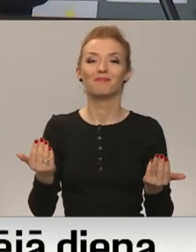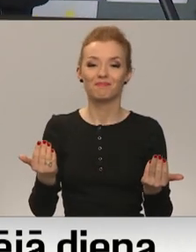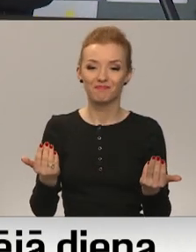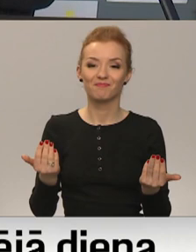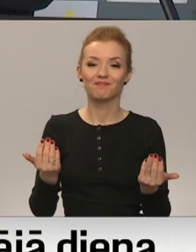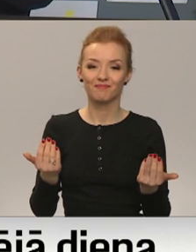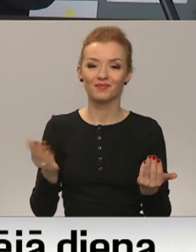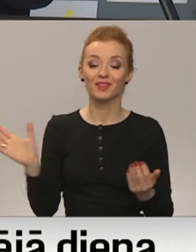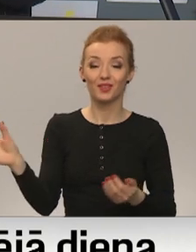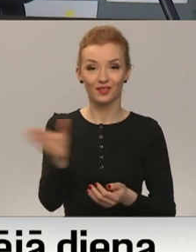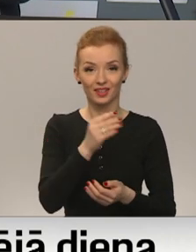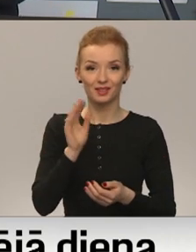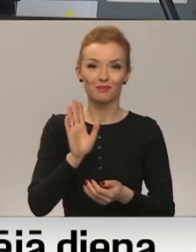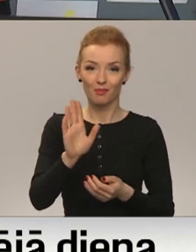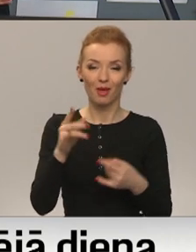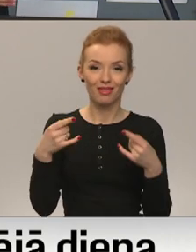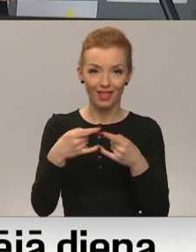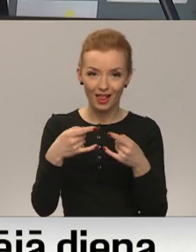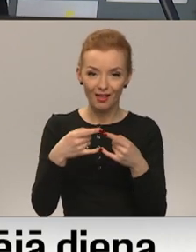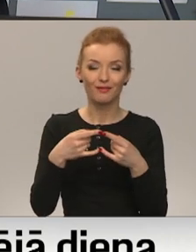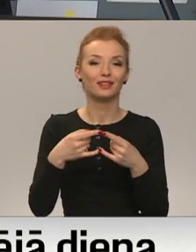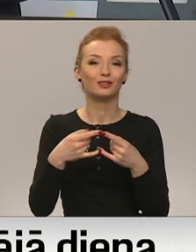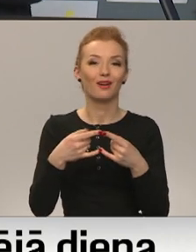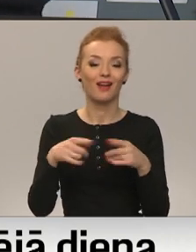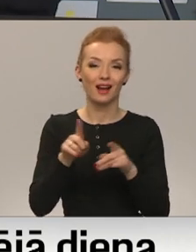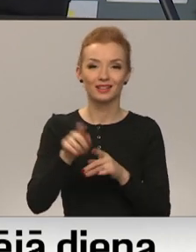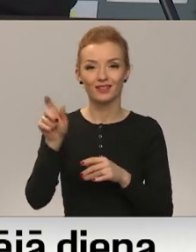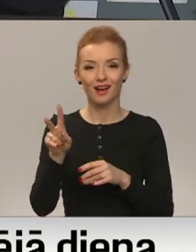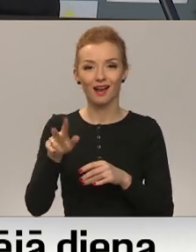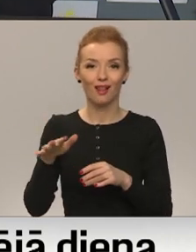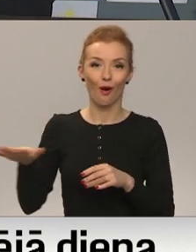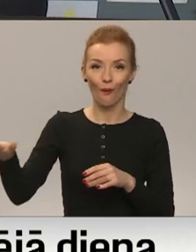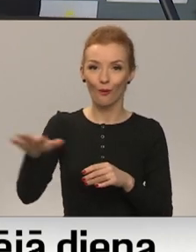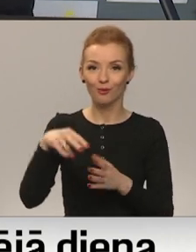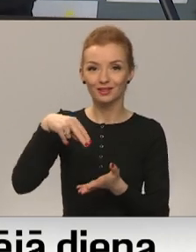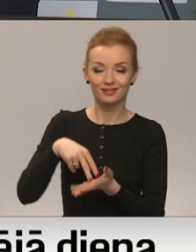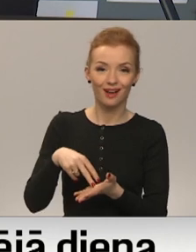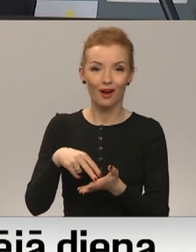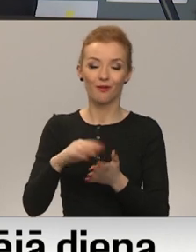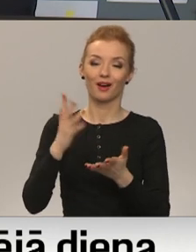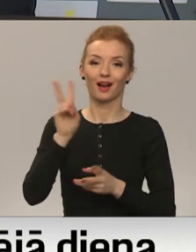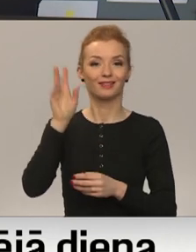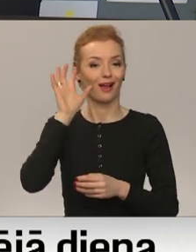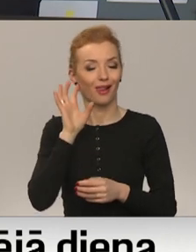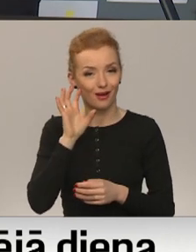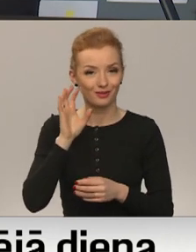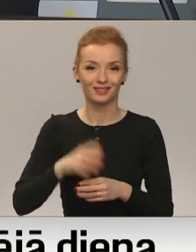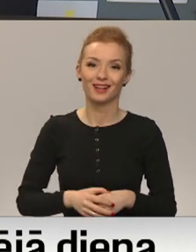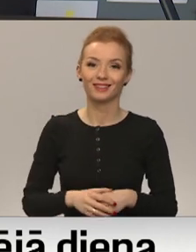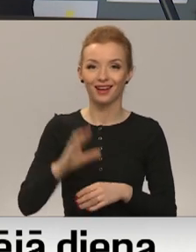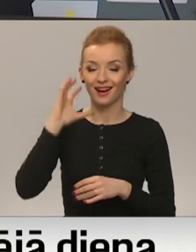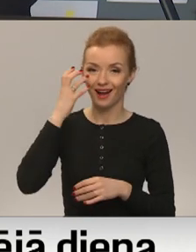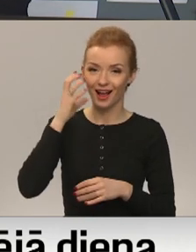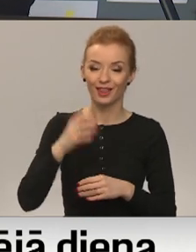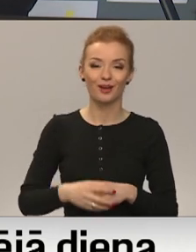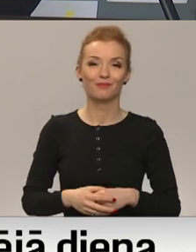Tagad gan. Visi pie televizora aparātiem, visi šeit klātienē Doma laukumā, kur nu kurējais pie radio aparātiem arī tie, kas citur kaut